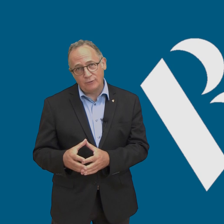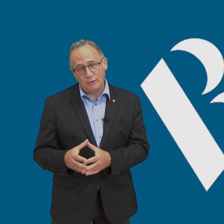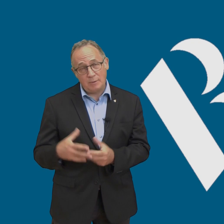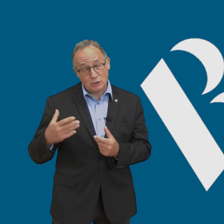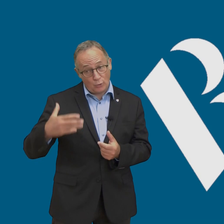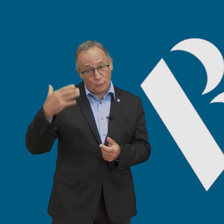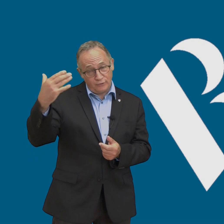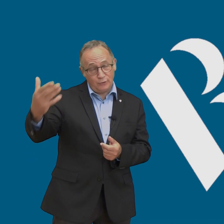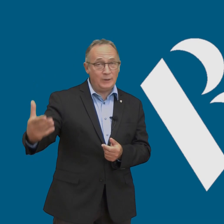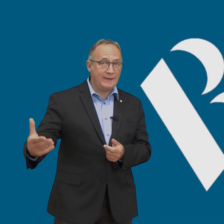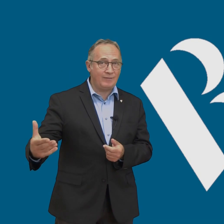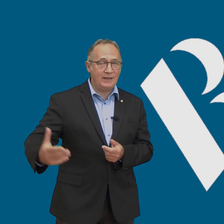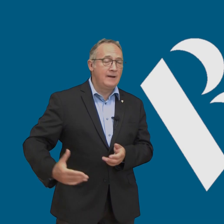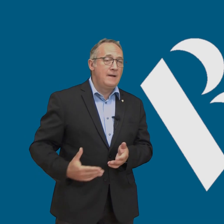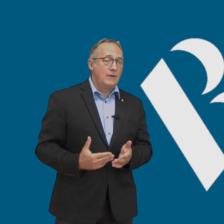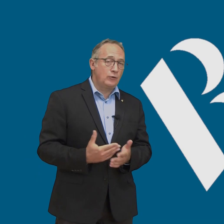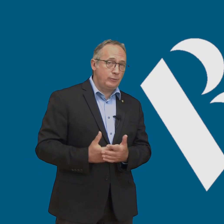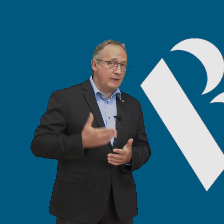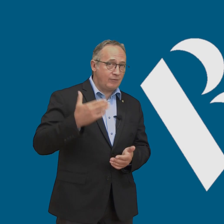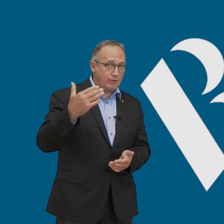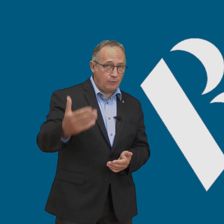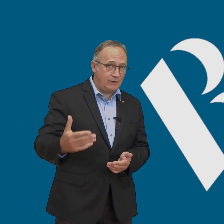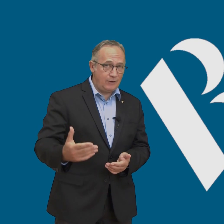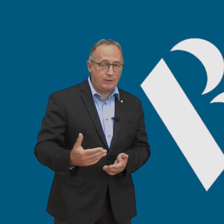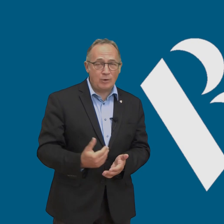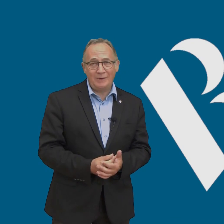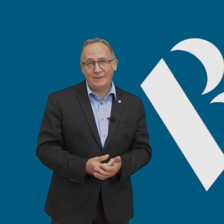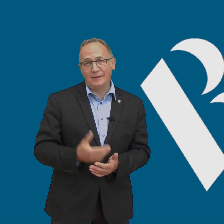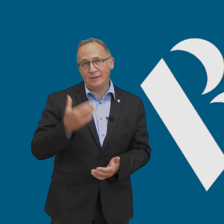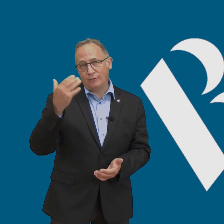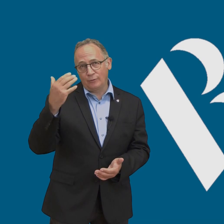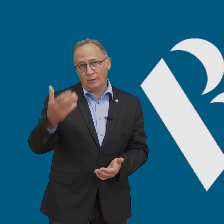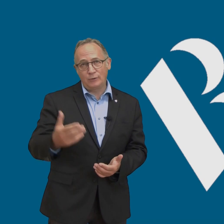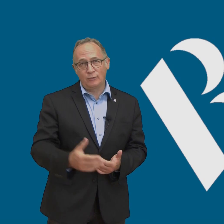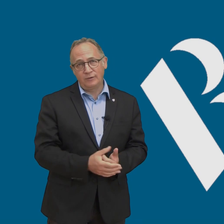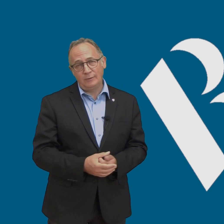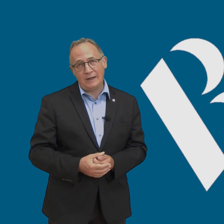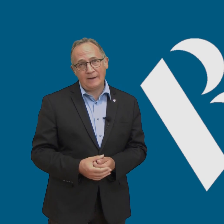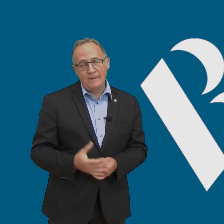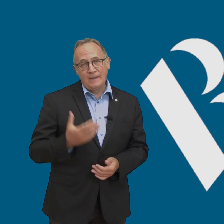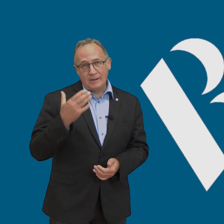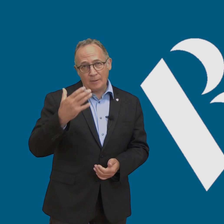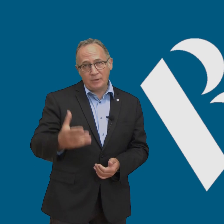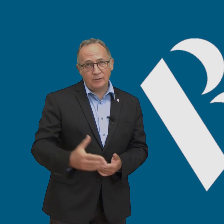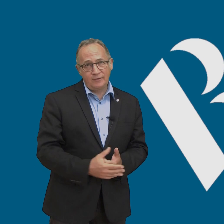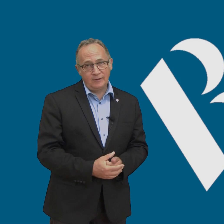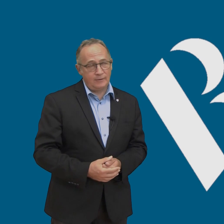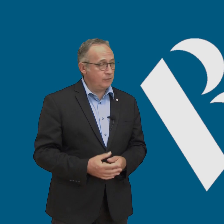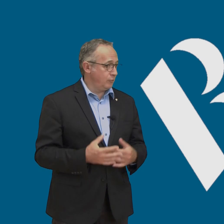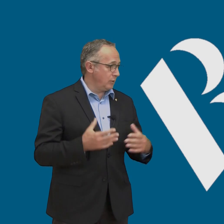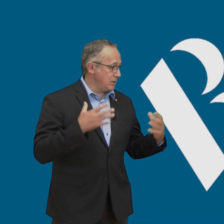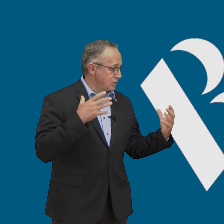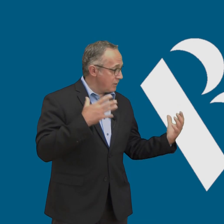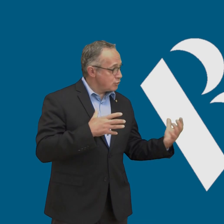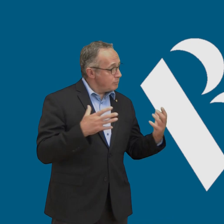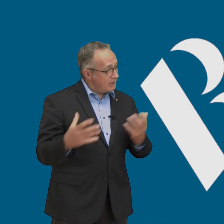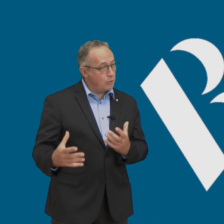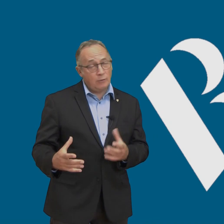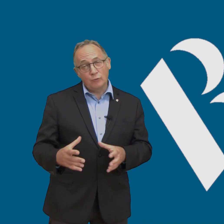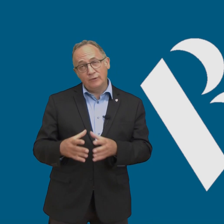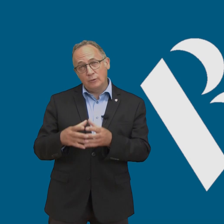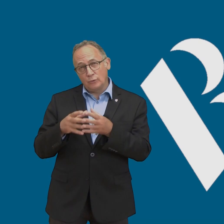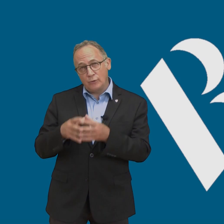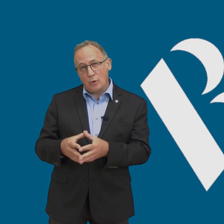sur l'érosion des berges, de continuer le travail sur le déploiement Internet, sur les tours cellulaires, la pyrotite, sur les enjeux